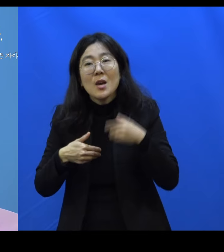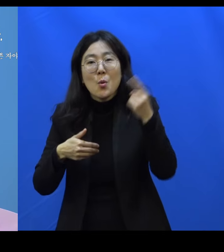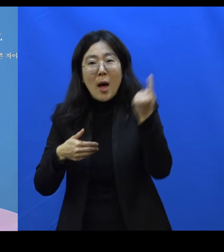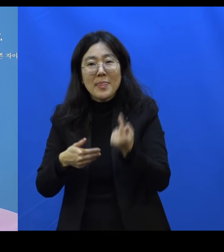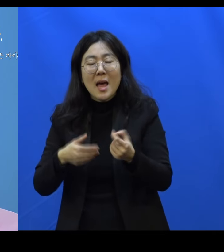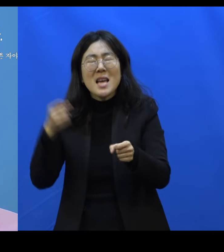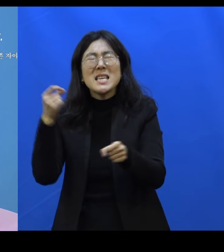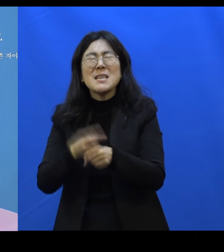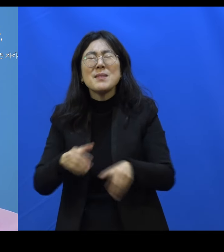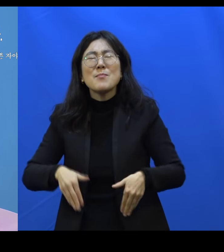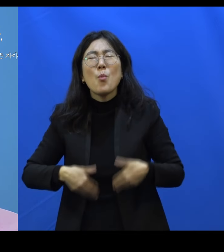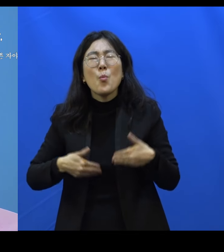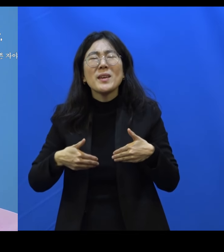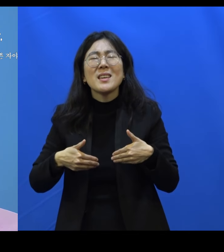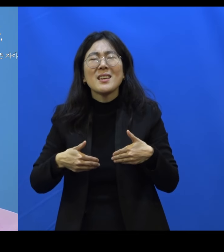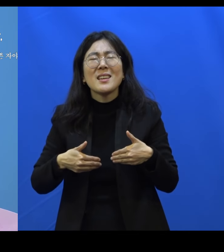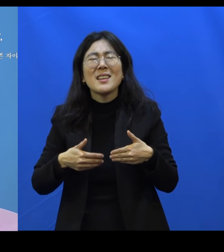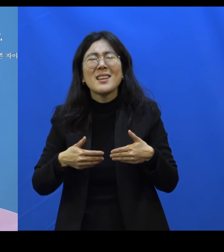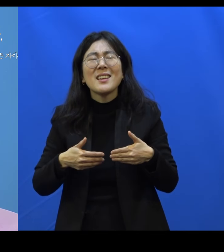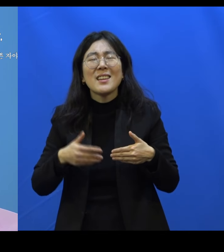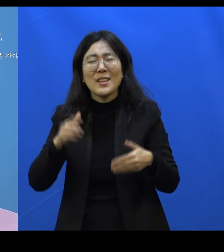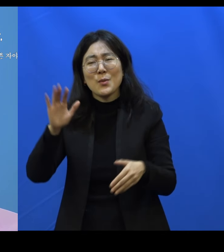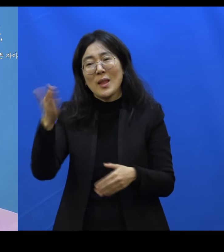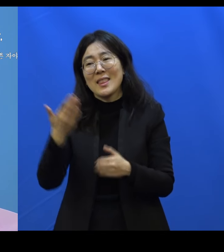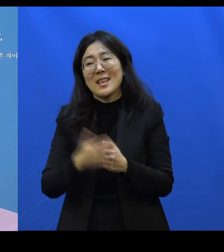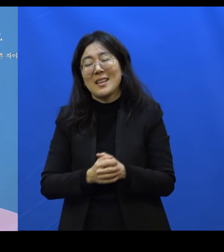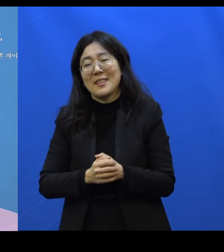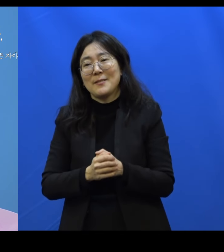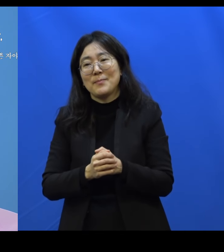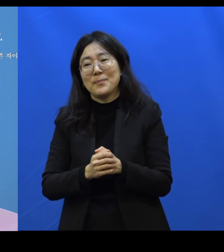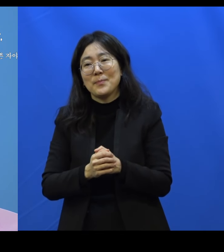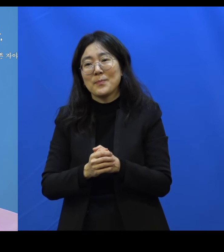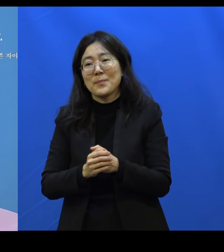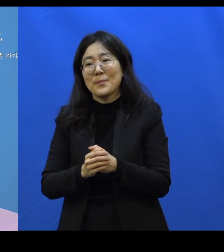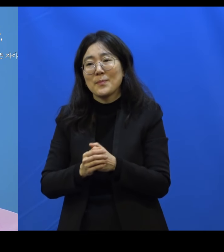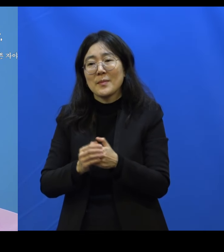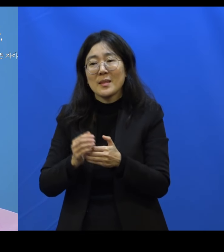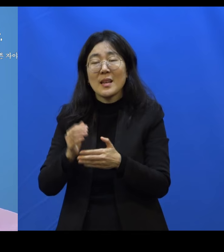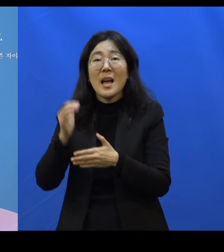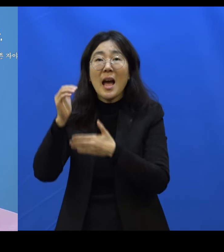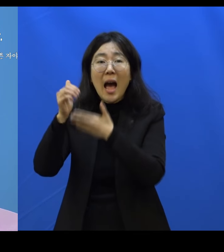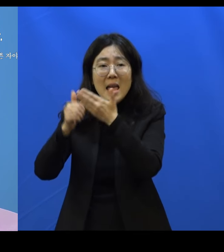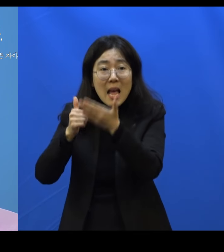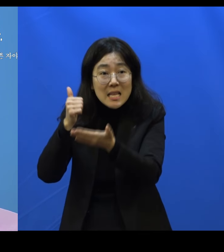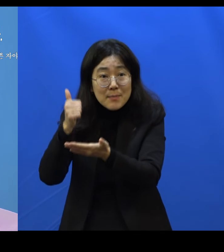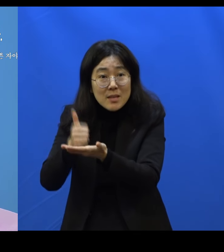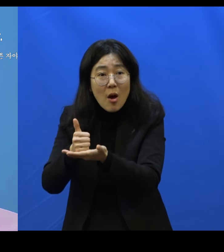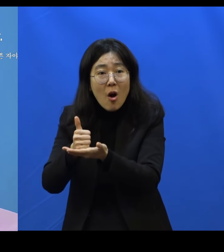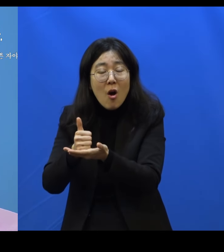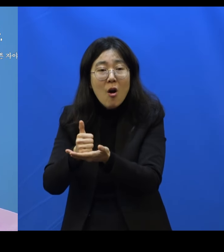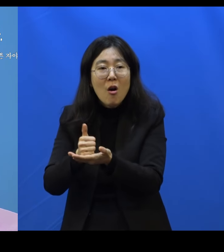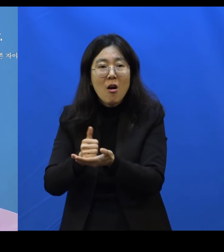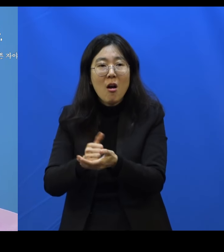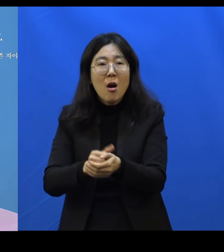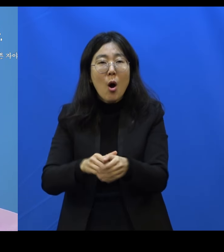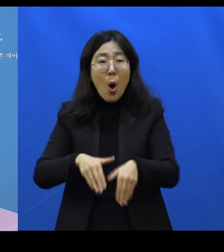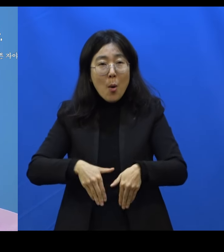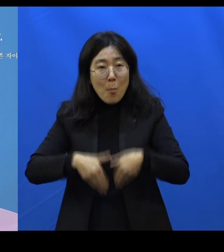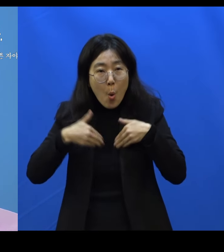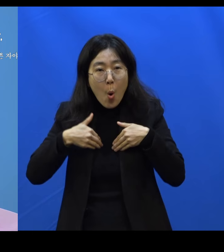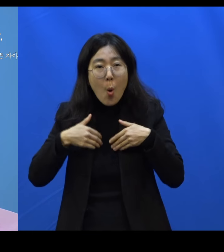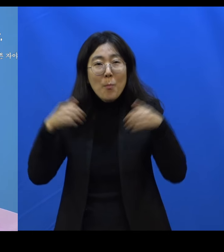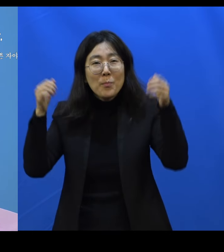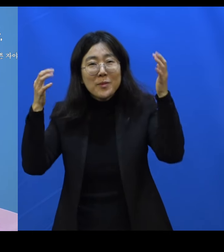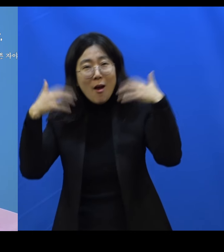거죠. 하나님의 시간을 돌리시는 거예요. 새롭게 시작하게 하시는 거예요. 이 봄이라는